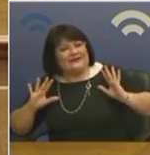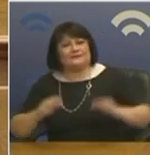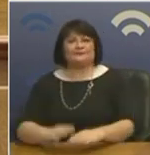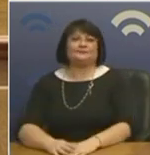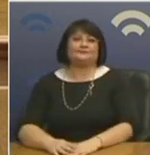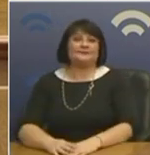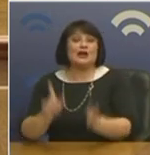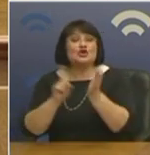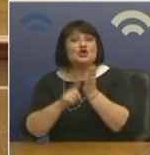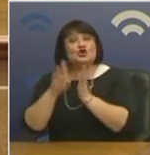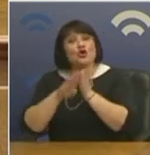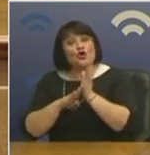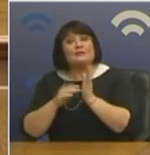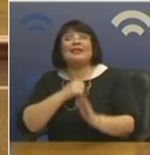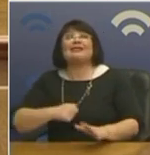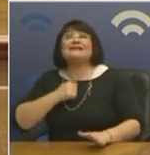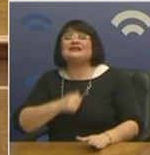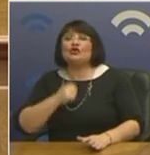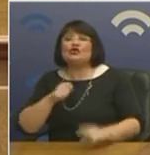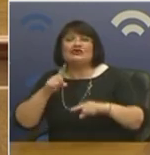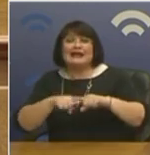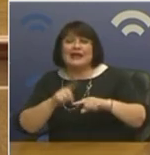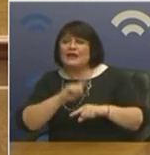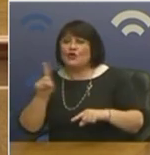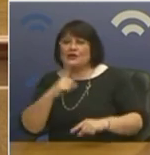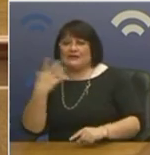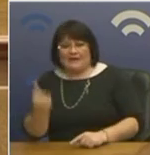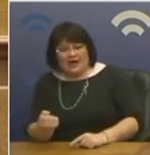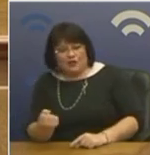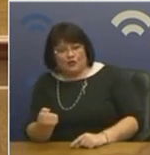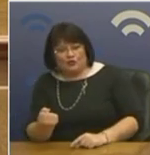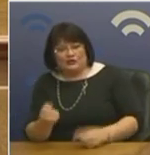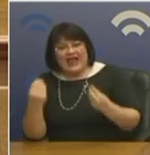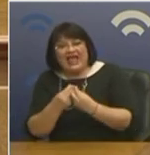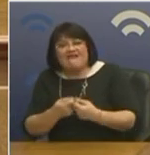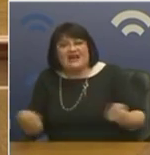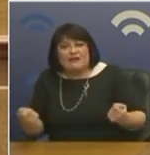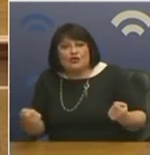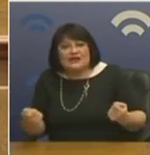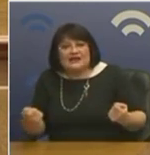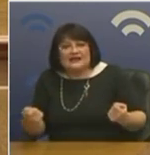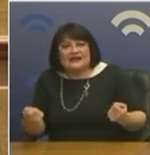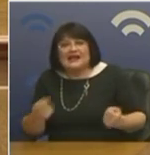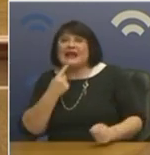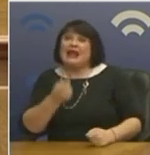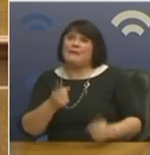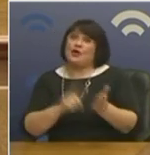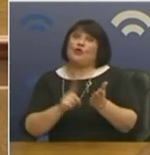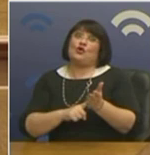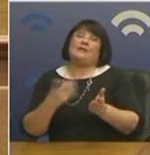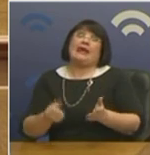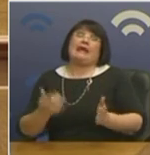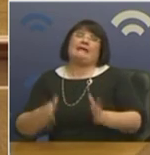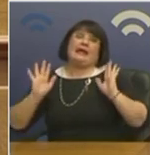Έτσι, οι νόμοι είναι δυστυχώς στην Ελλάδα όχι για να υπάρχουν, όχι για να εφαρμόζονται, αλλά για να τους επικαλούνται κάποια την ανικανότητά